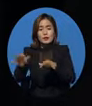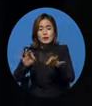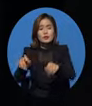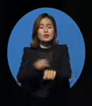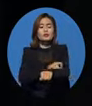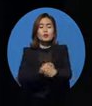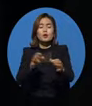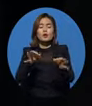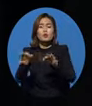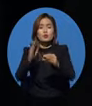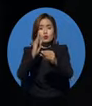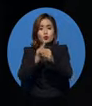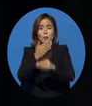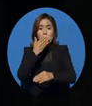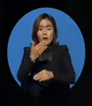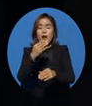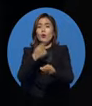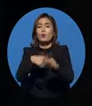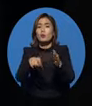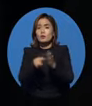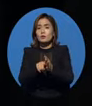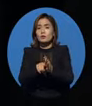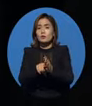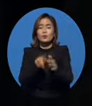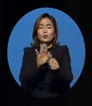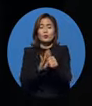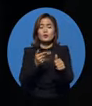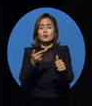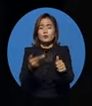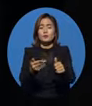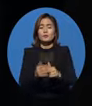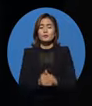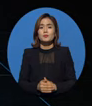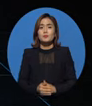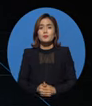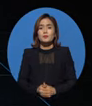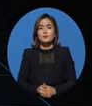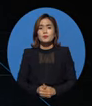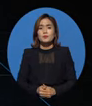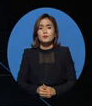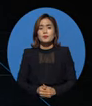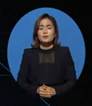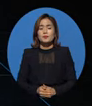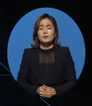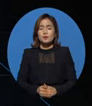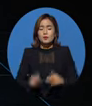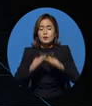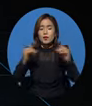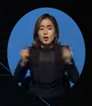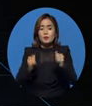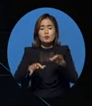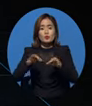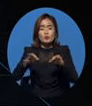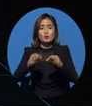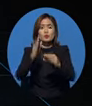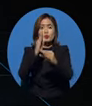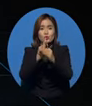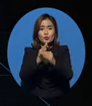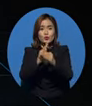금융 지금 제 역할을 할 수 있도록 위해서 뒷받침을 해 내게 쓴 여기까지 듣도록 하겠습니다 잘 붙어 금융중심지